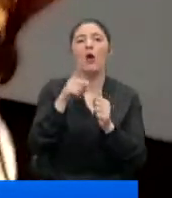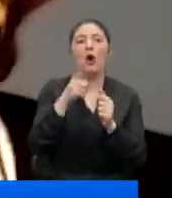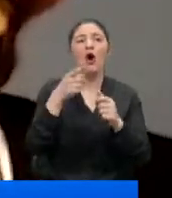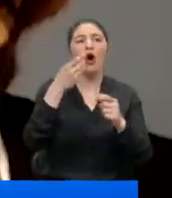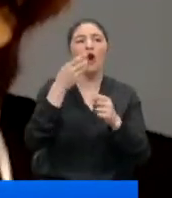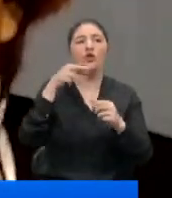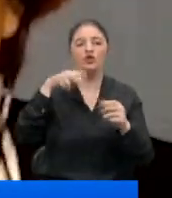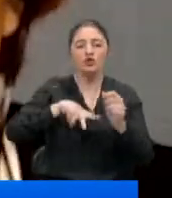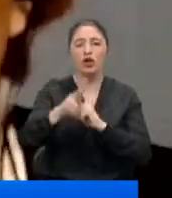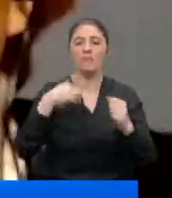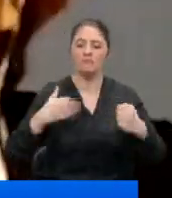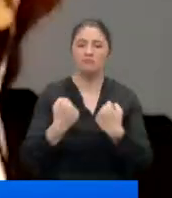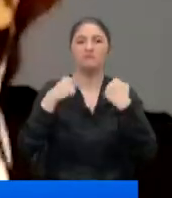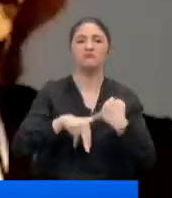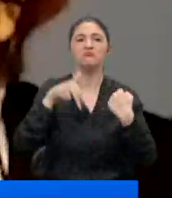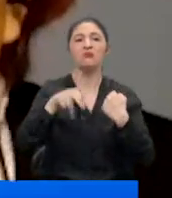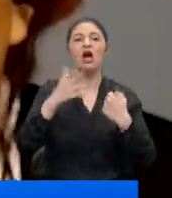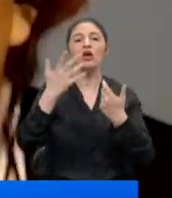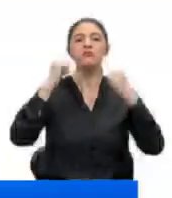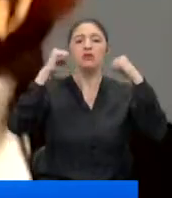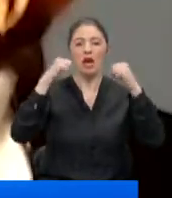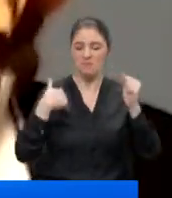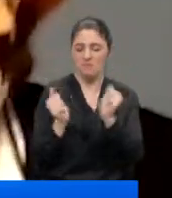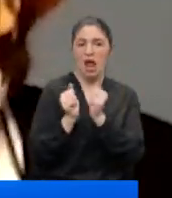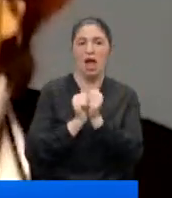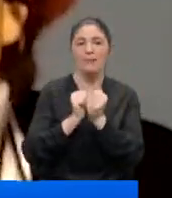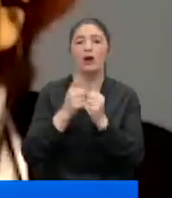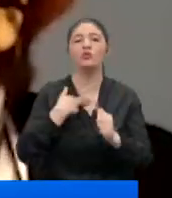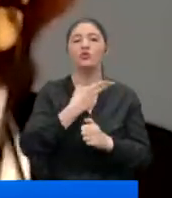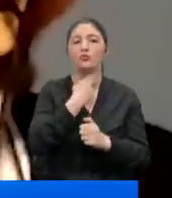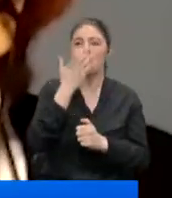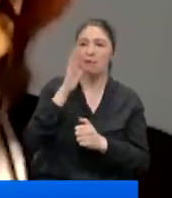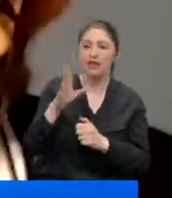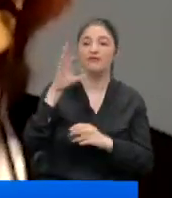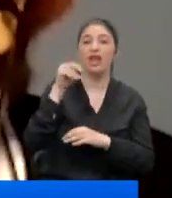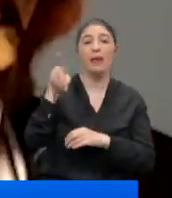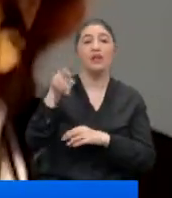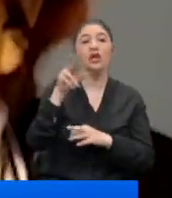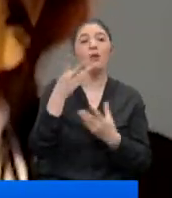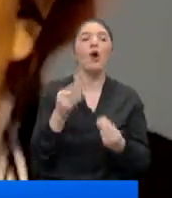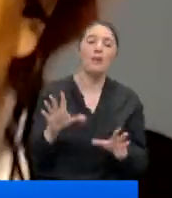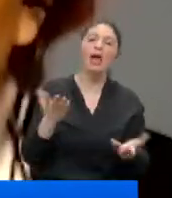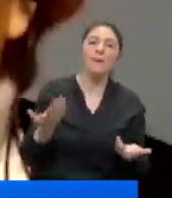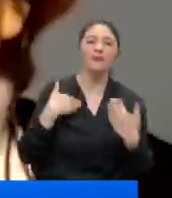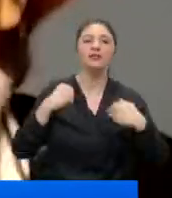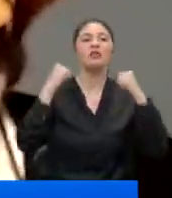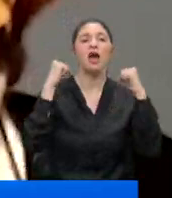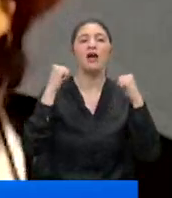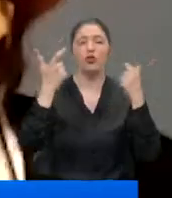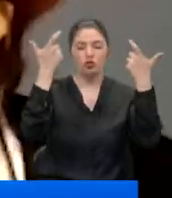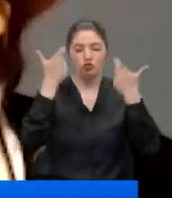hep kol kola birlikte yürüdük. İşte tribünlerde hep omuz omuzaydık. Kulüpten bekledik. Fenerbahçe kulübü gibi olmadı. Ama biz